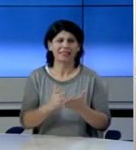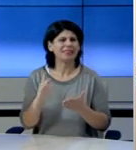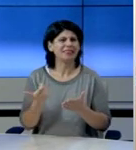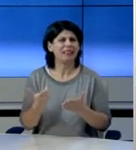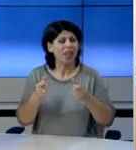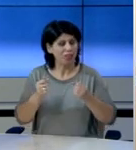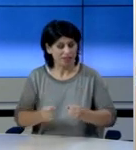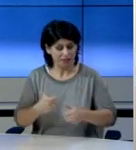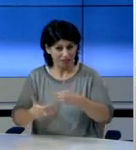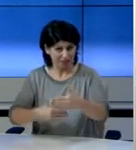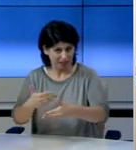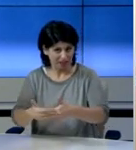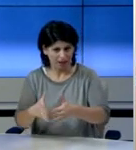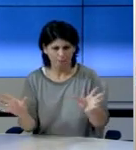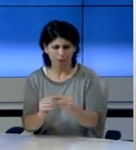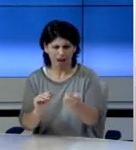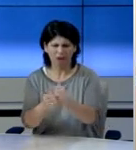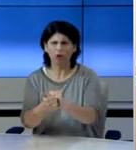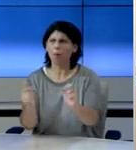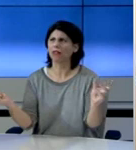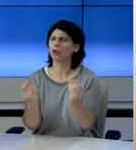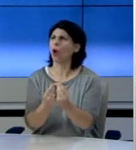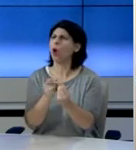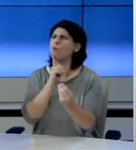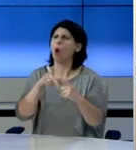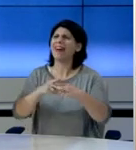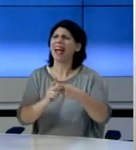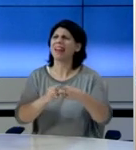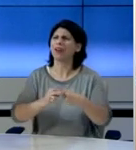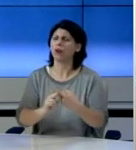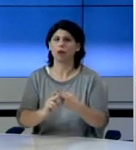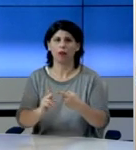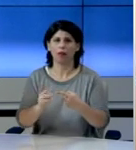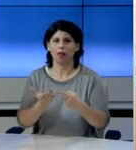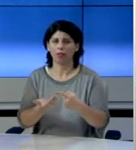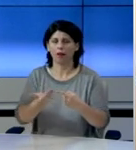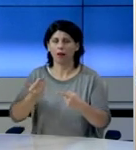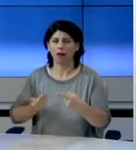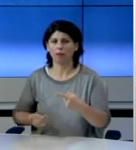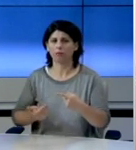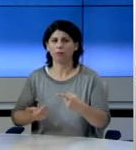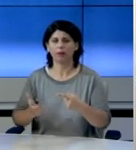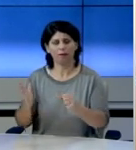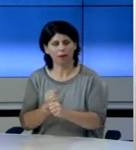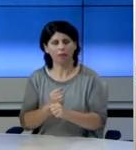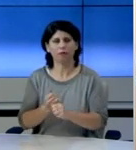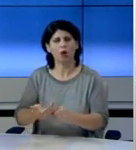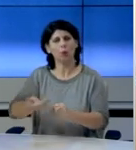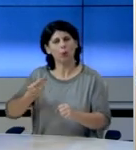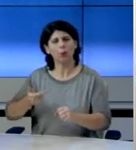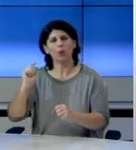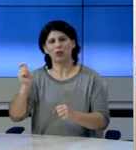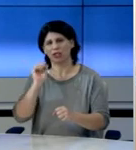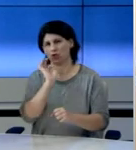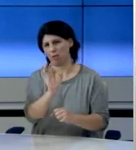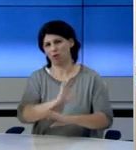εργαλειοποίησης της θεσμικής διαδικασίας, προκειμένου να πετύχετε προηλημμένες, προαποφασισμένες πολιτικές